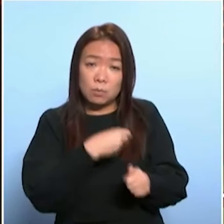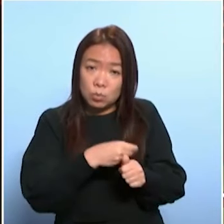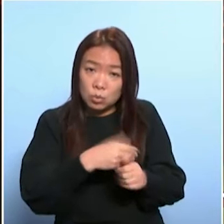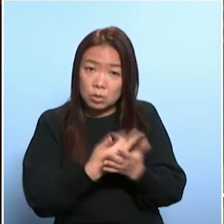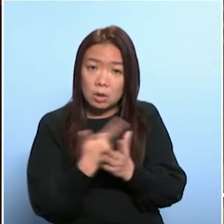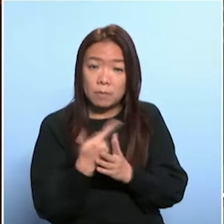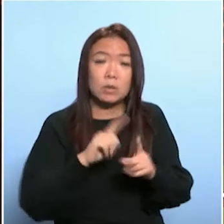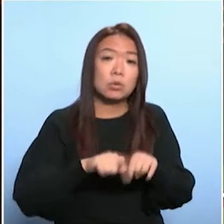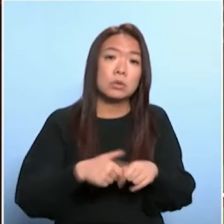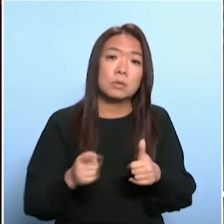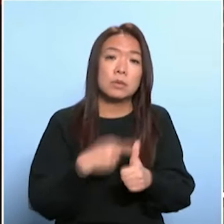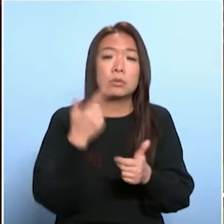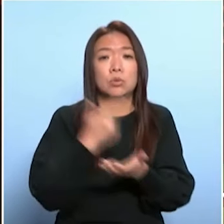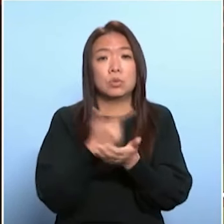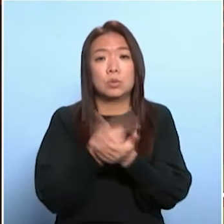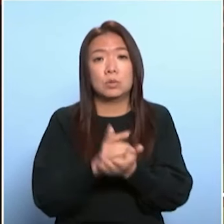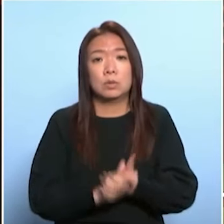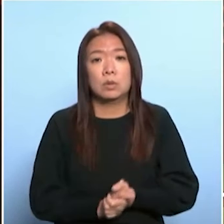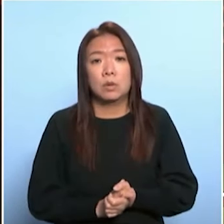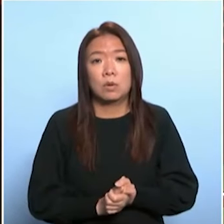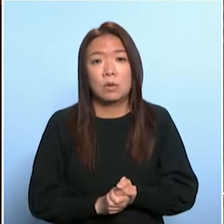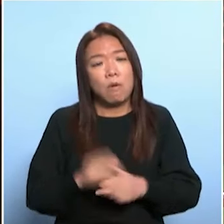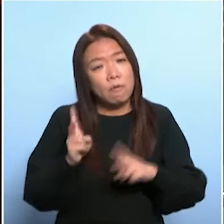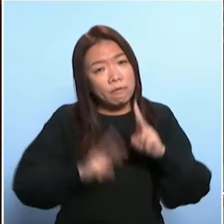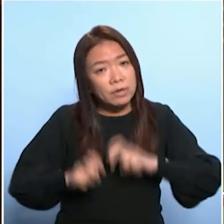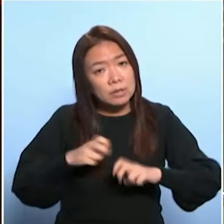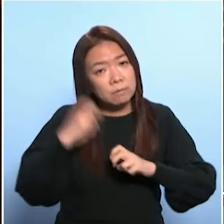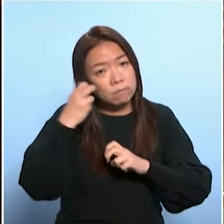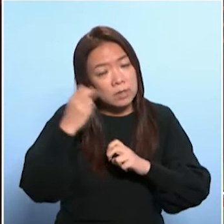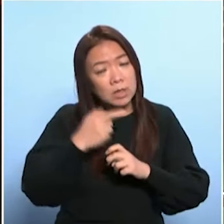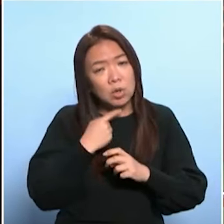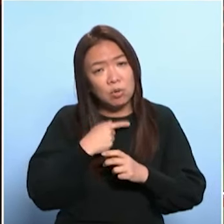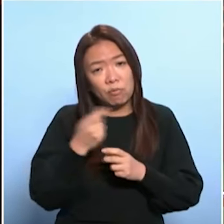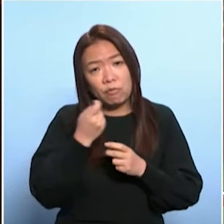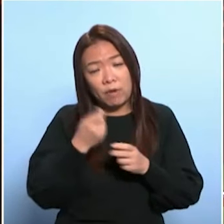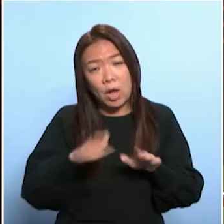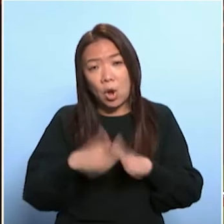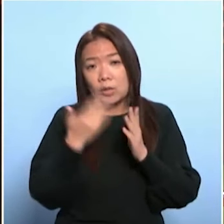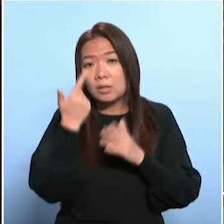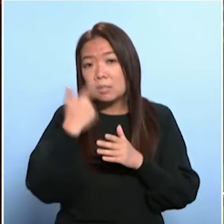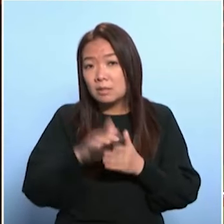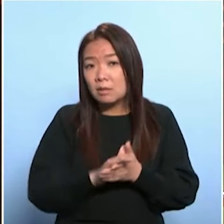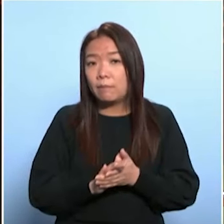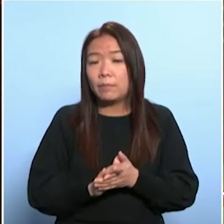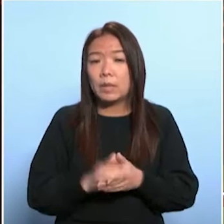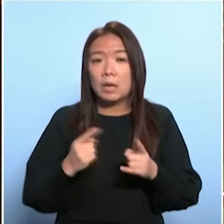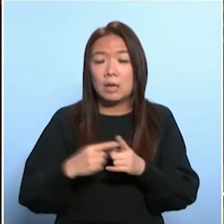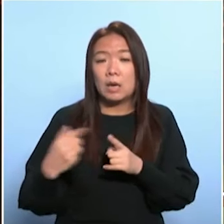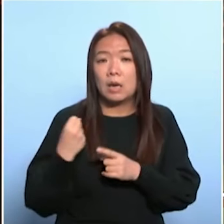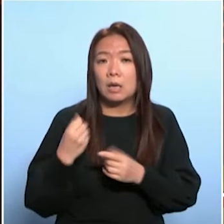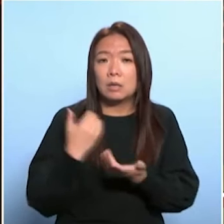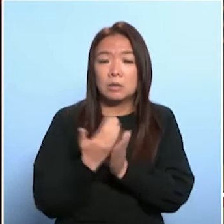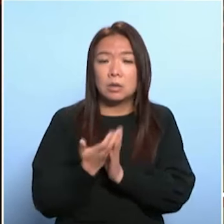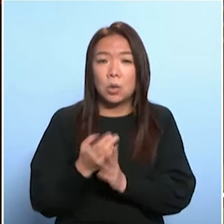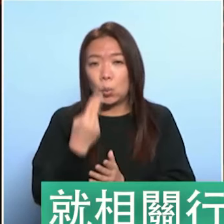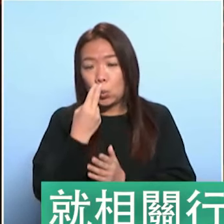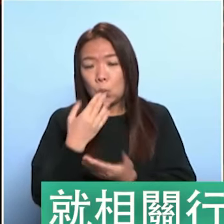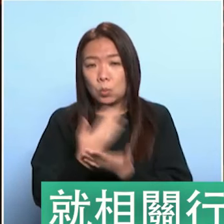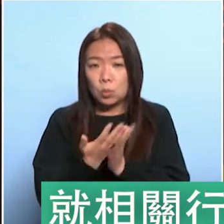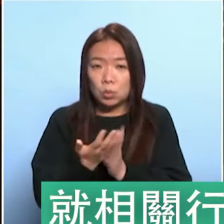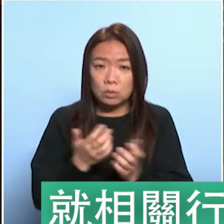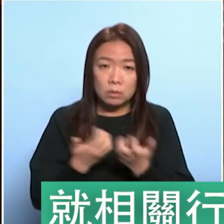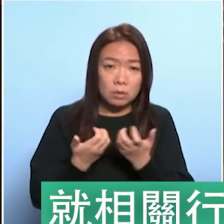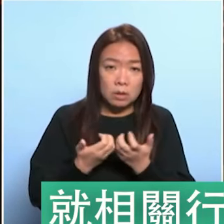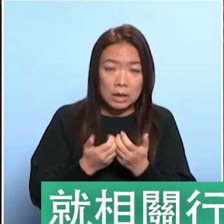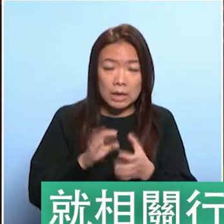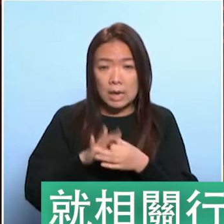以八大中心為主要分析框架，盡快開展新一輪的人力資源推算，就相